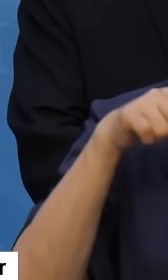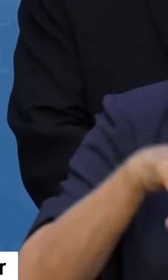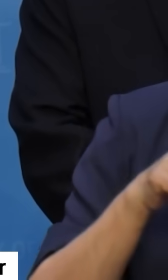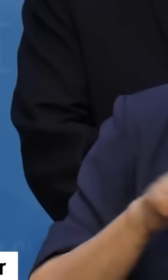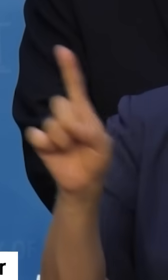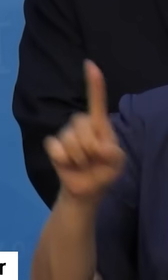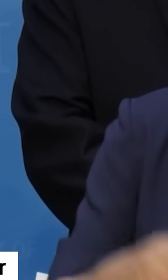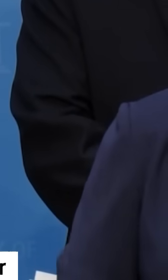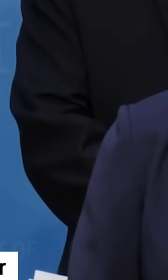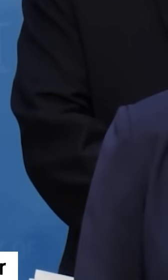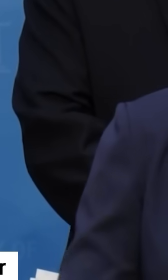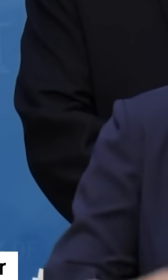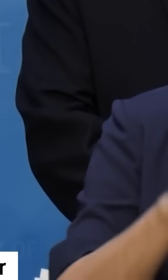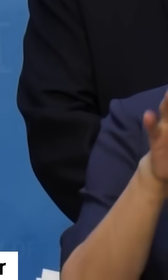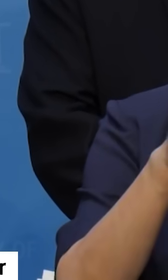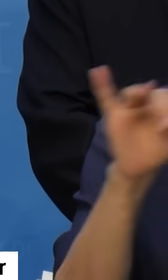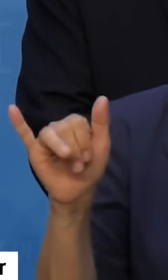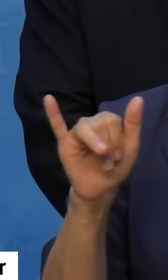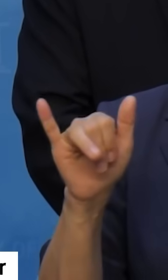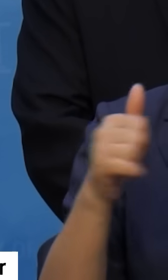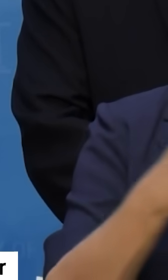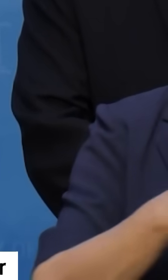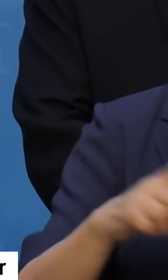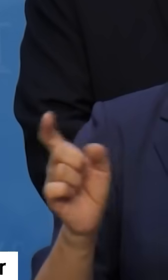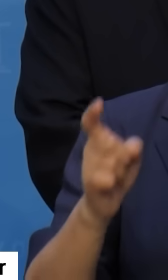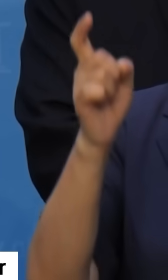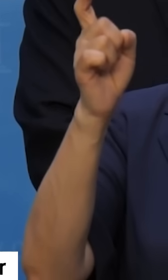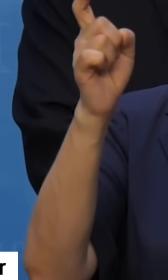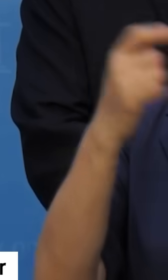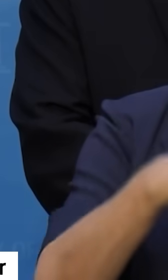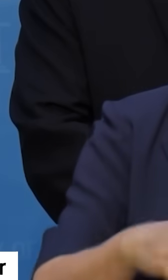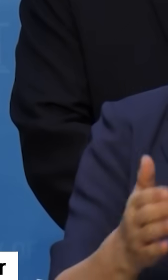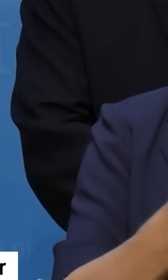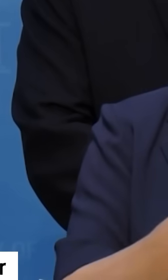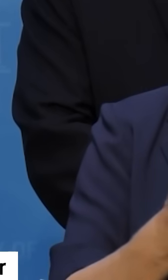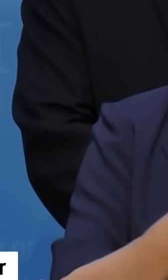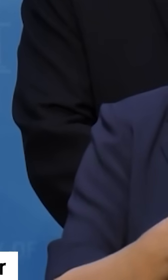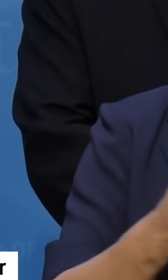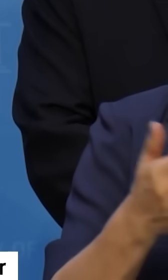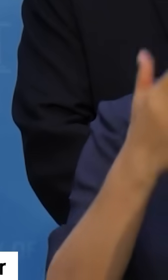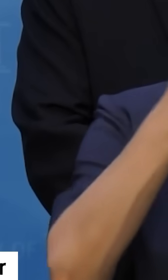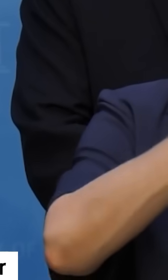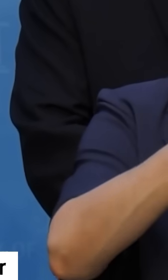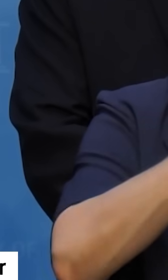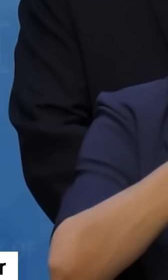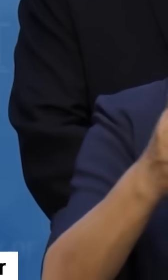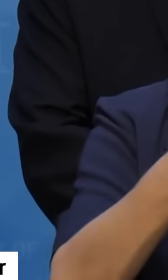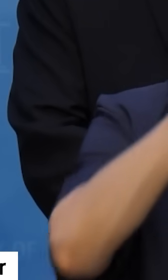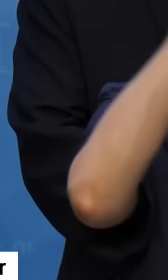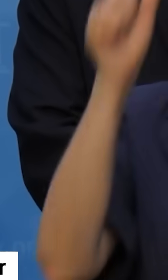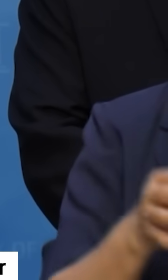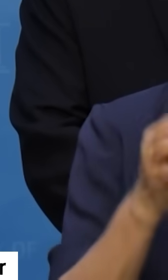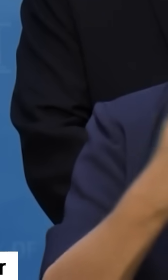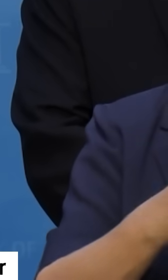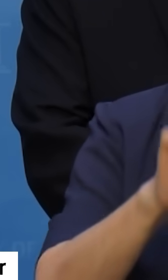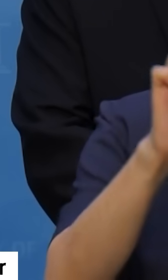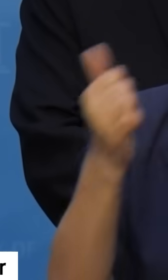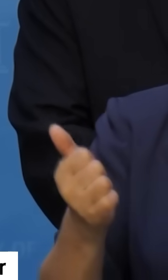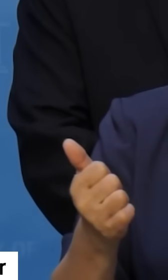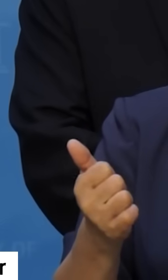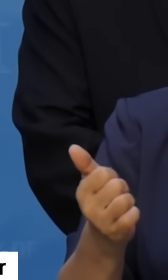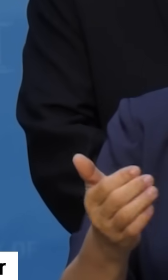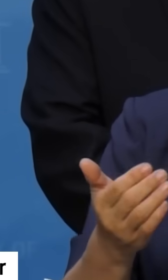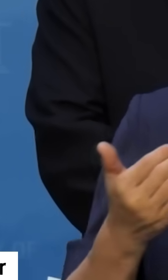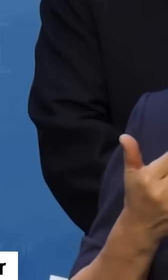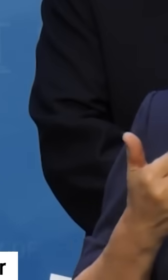이유는 정치인들의 돈 없는 논쟁으로 인해서 제 인생을 바친 횟집이 고사 위기에 처해 있기